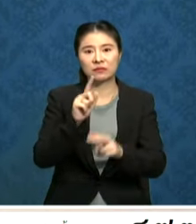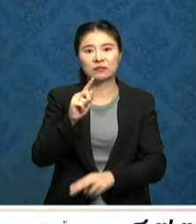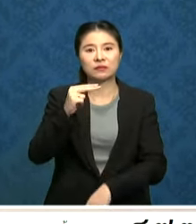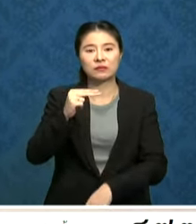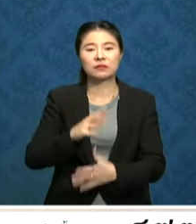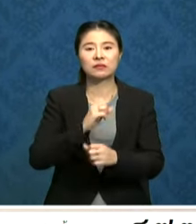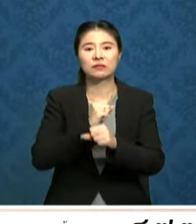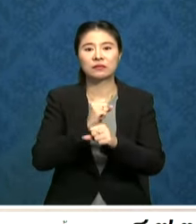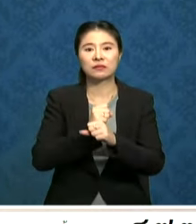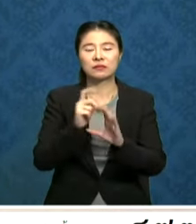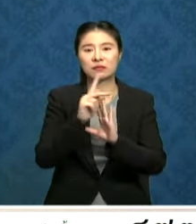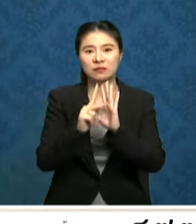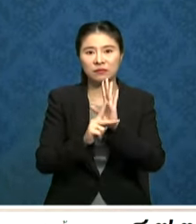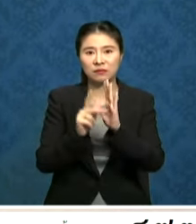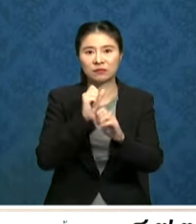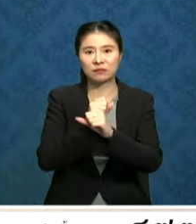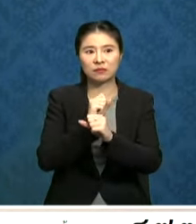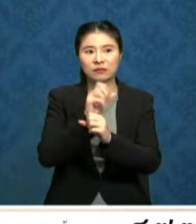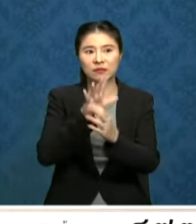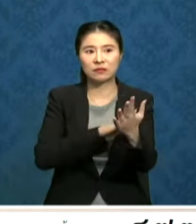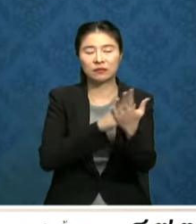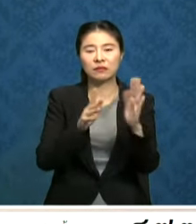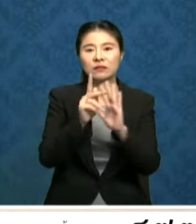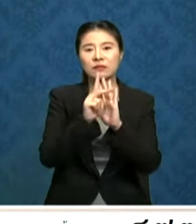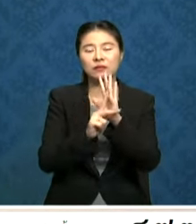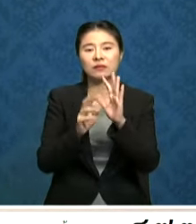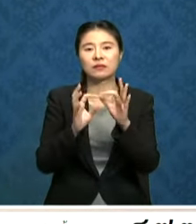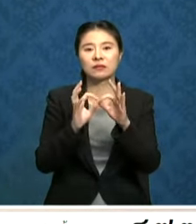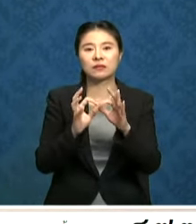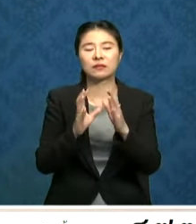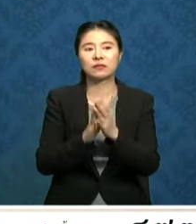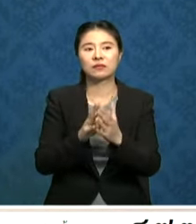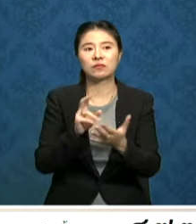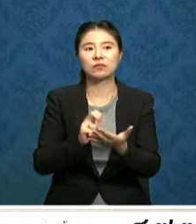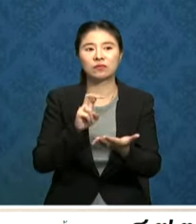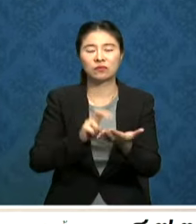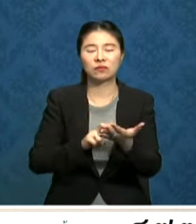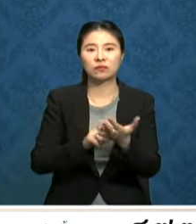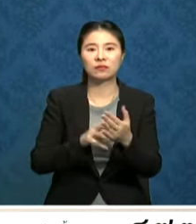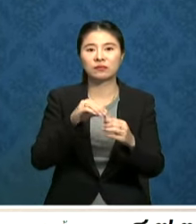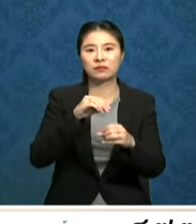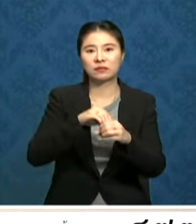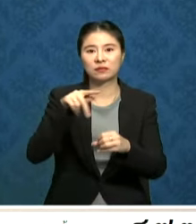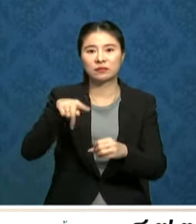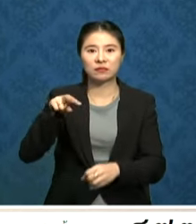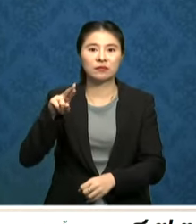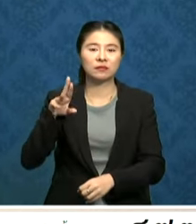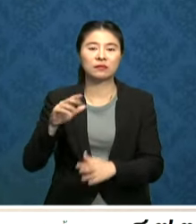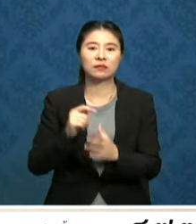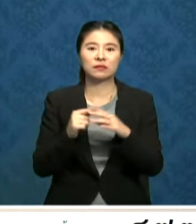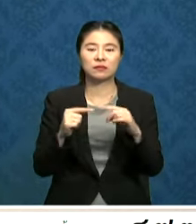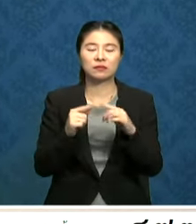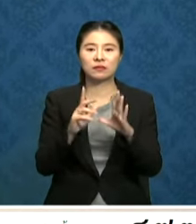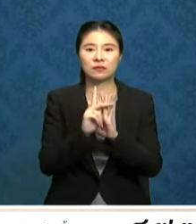างกฎหมายหรือว่า 50,000 รายชื่อเพื่อเสนอร่างแก้ไขรัฐธรรมนูญที่ถูกรับรองและก็บัญญัติไว้ในพรบ.การเข้าชื่อเสนอกฎหมายปี